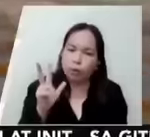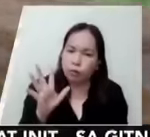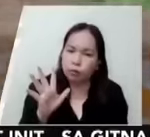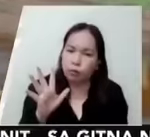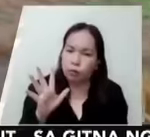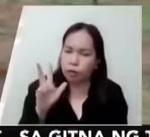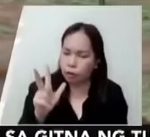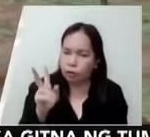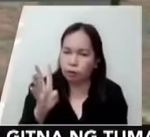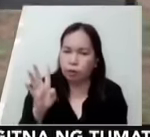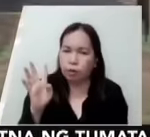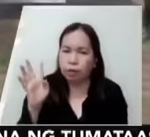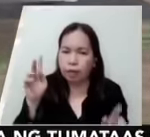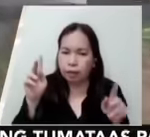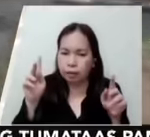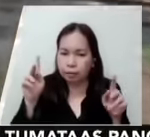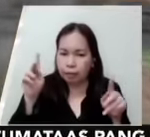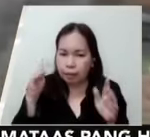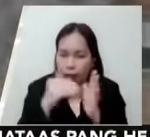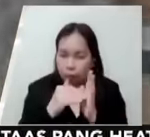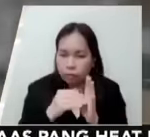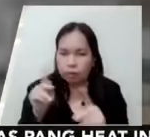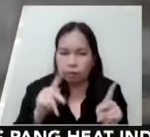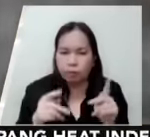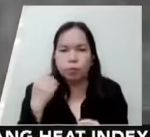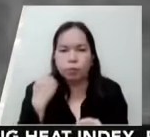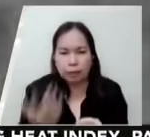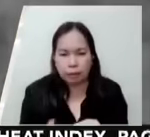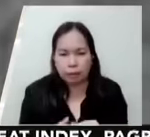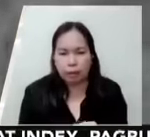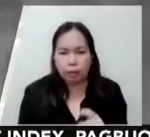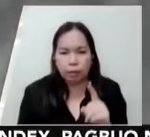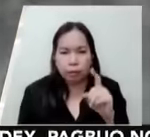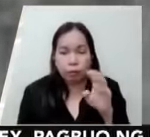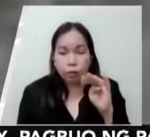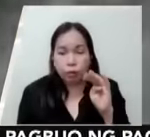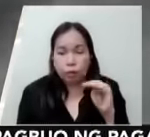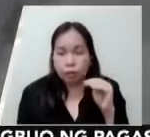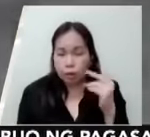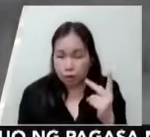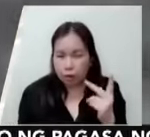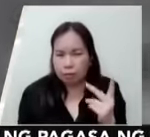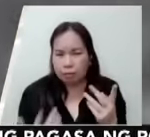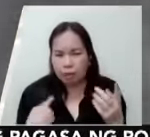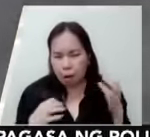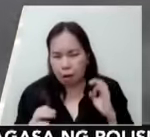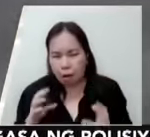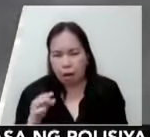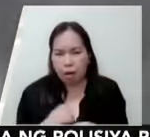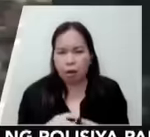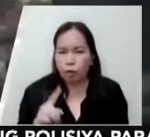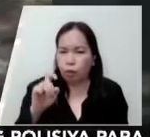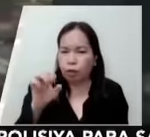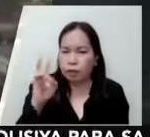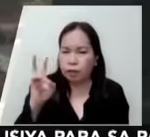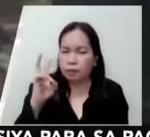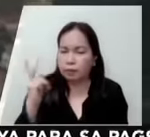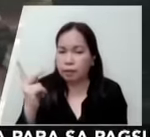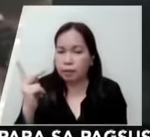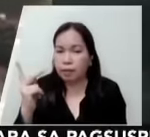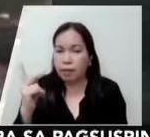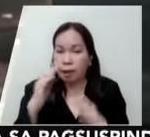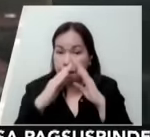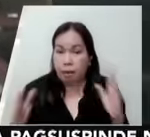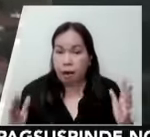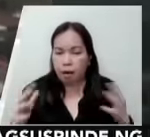mangyari ito. 114,000 ang posibleng masaktan at 170,000 na kabahayan ang posibleng gumuho. Patuloy naman